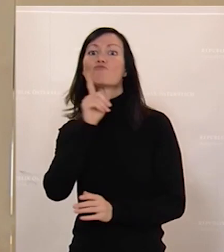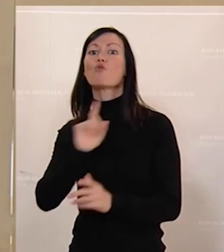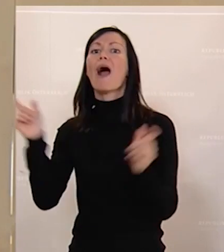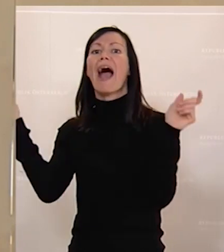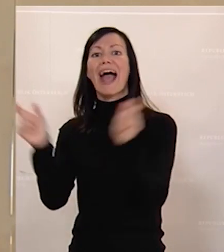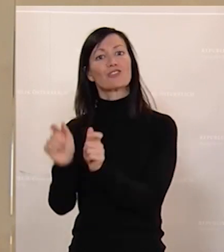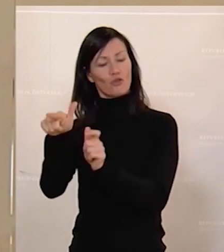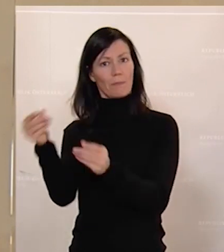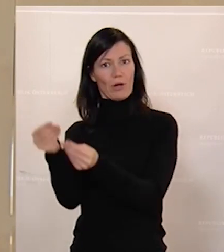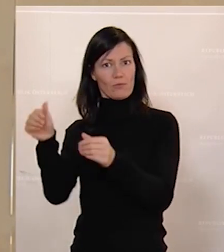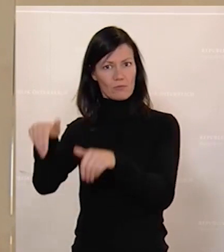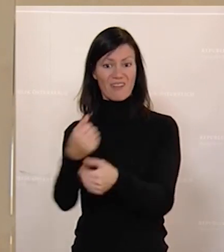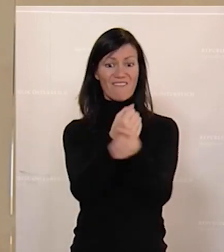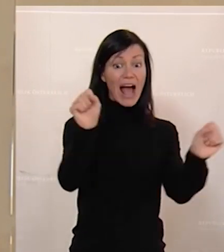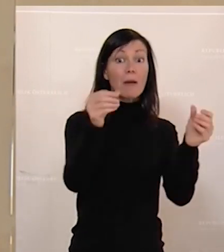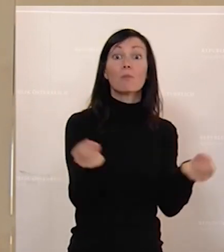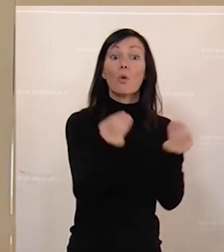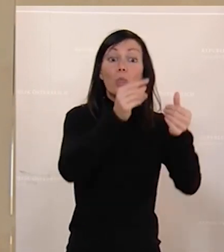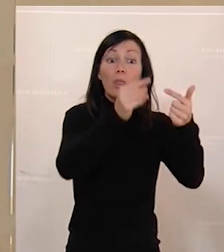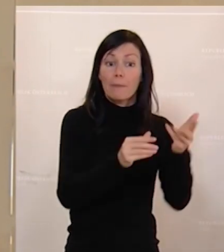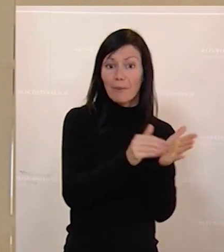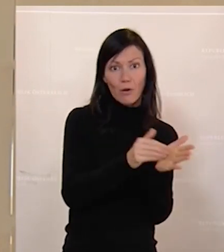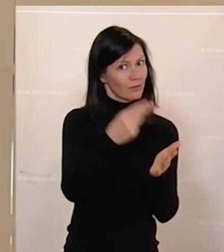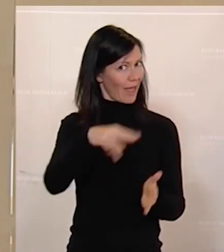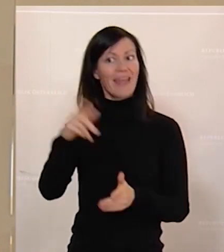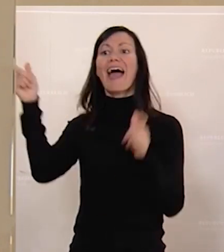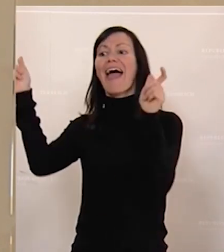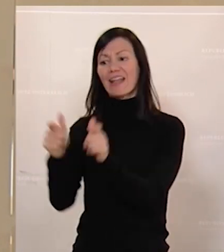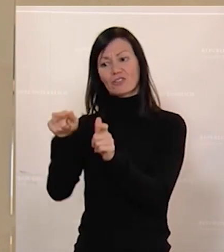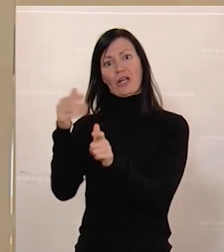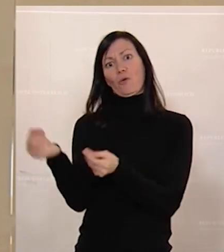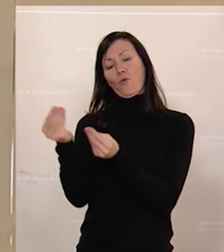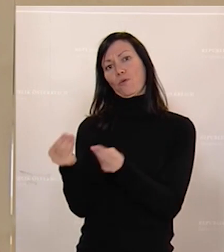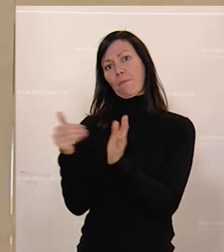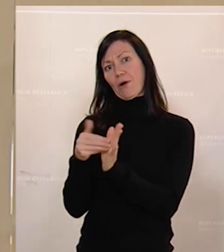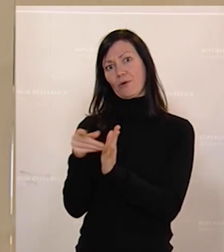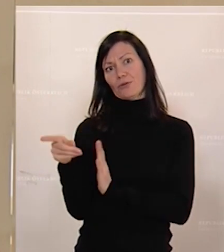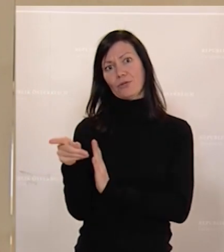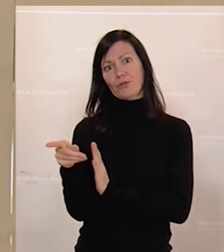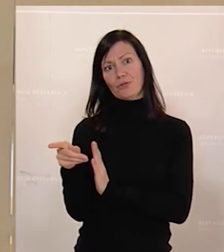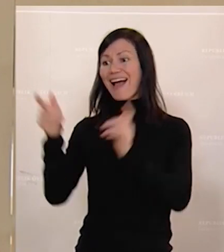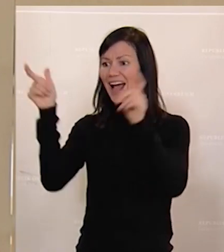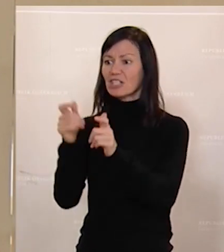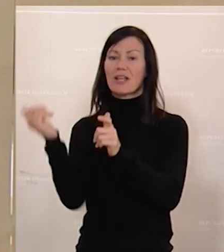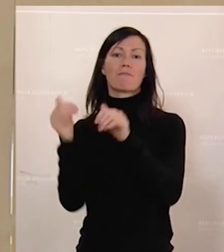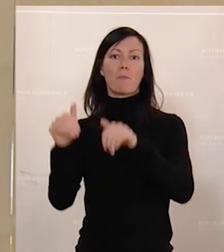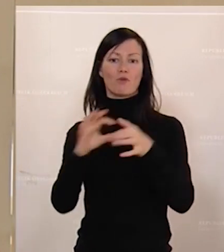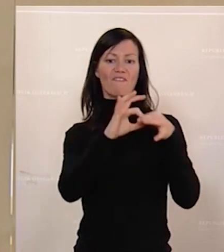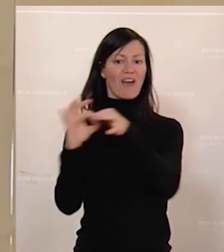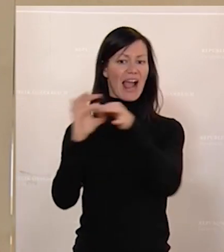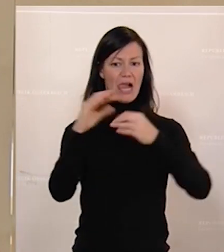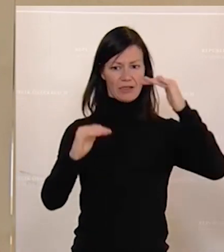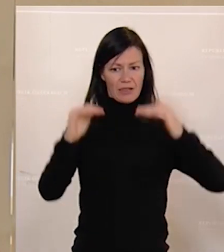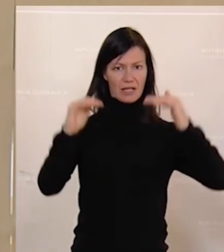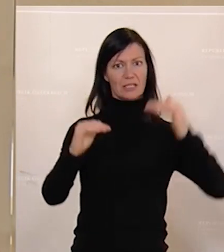weiter sein. Nicht die Freiheit muss begründet werden, sondern immer die Einschränkung der Freiheit. Und jede Einschränkung muss verhältnismäßig sein und zweckmäßig